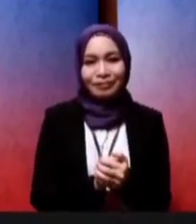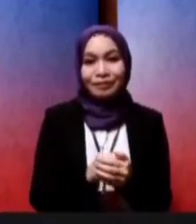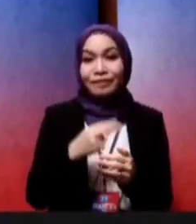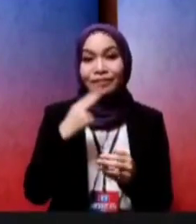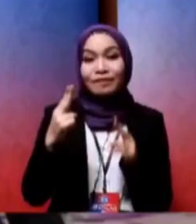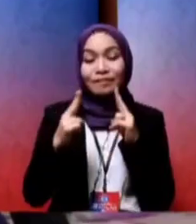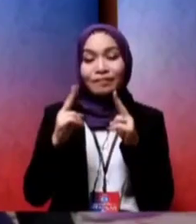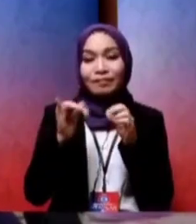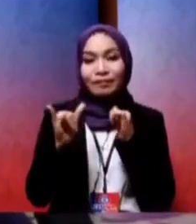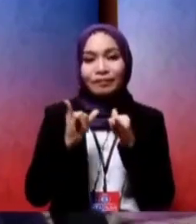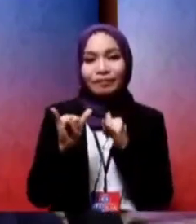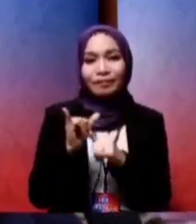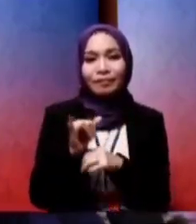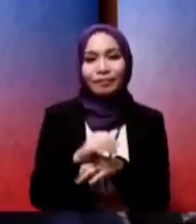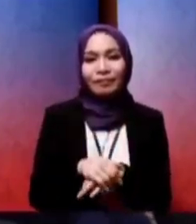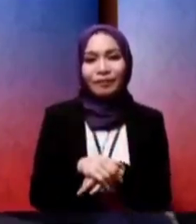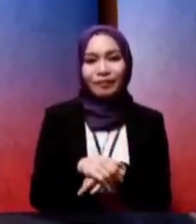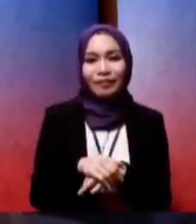laluang